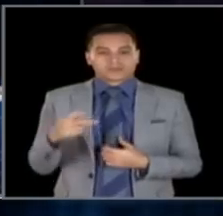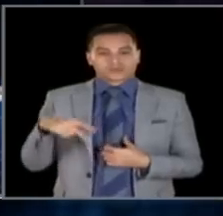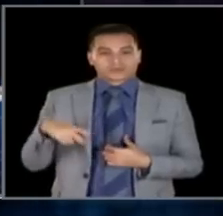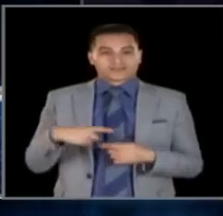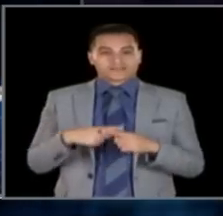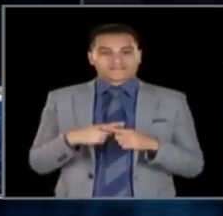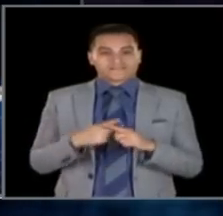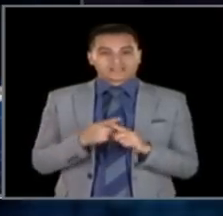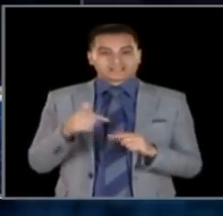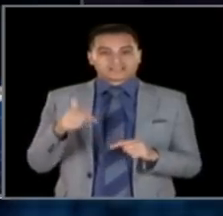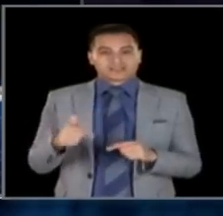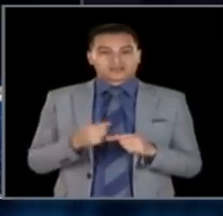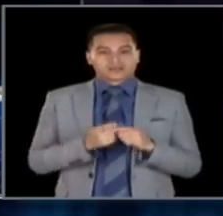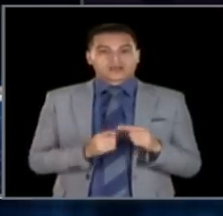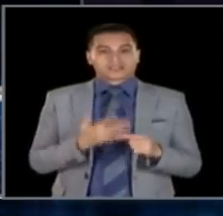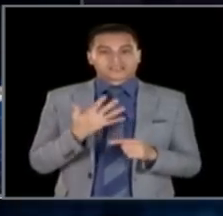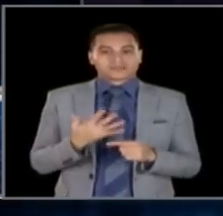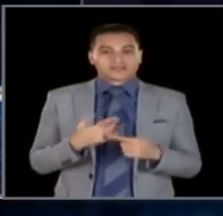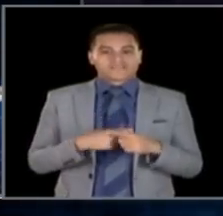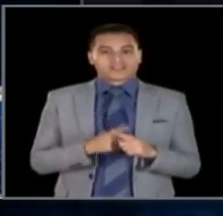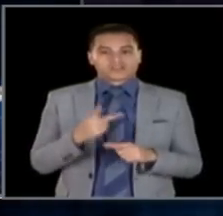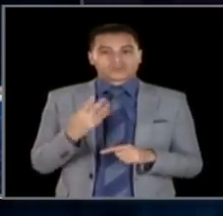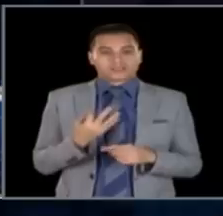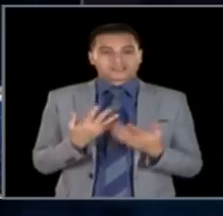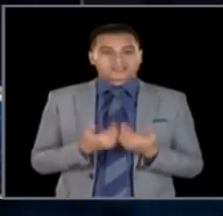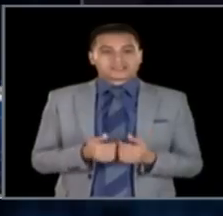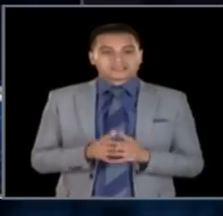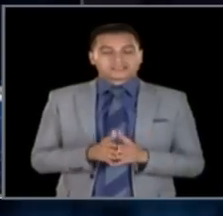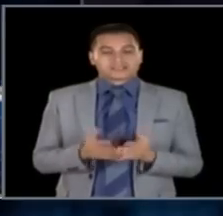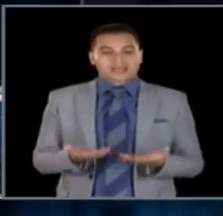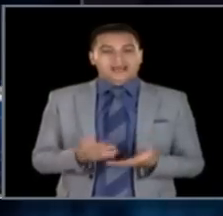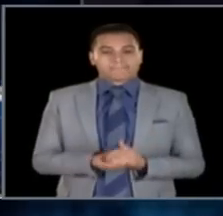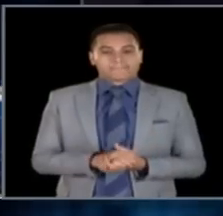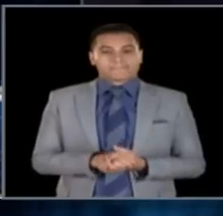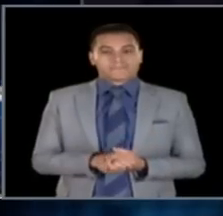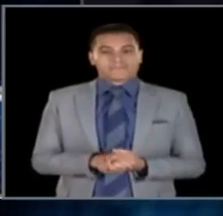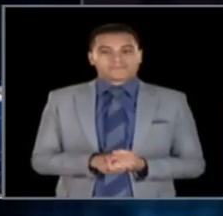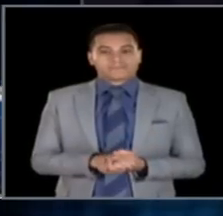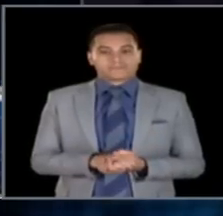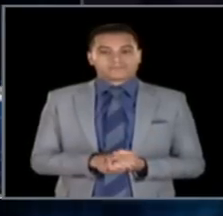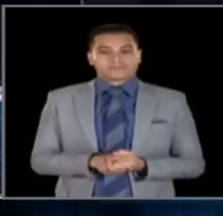280 في 6 ناقص 5 في 32